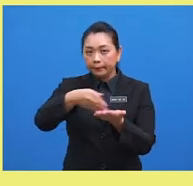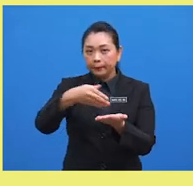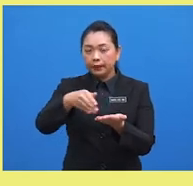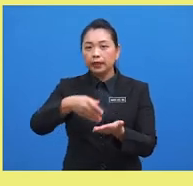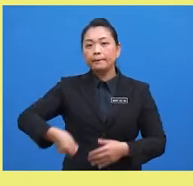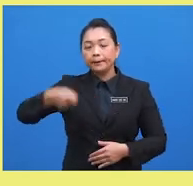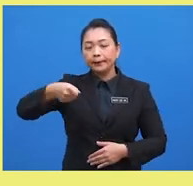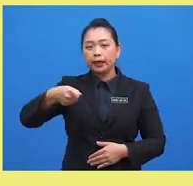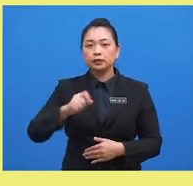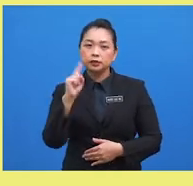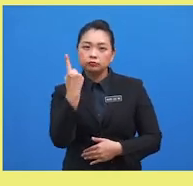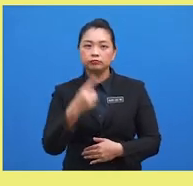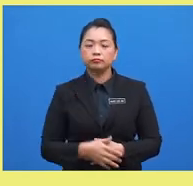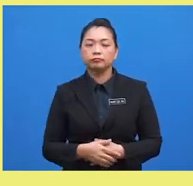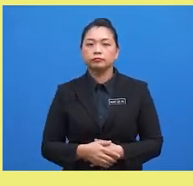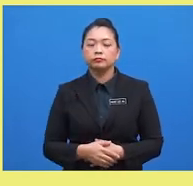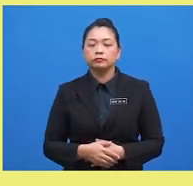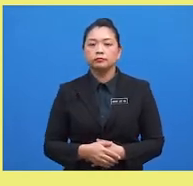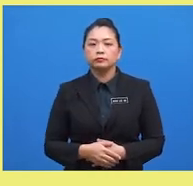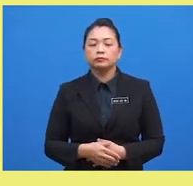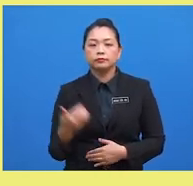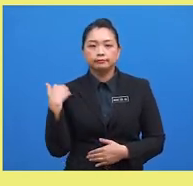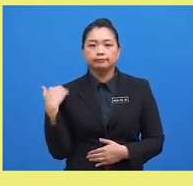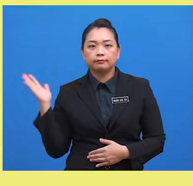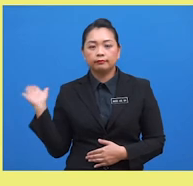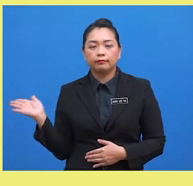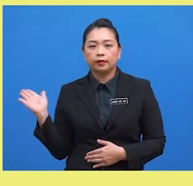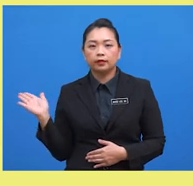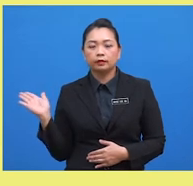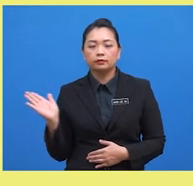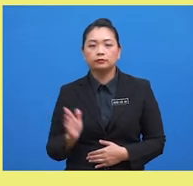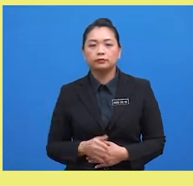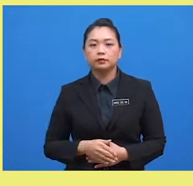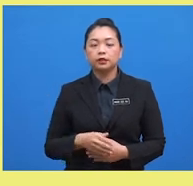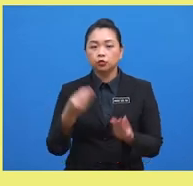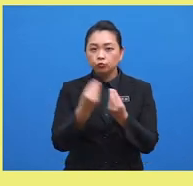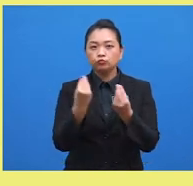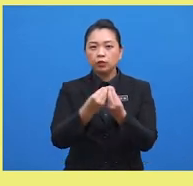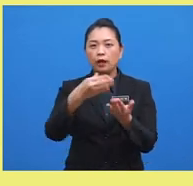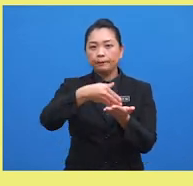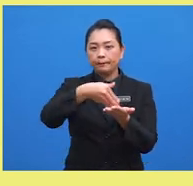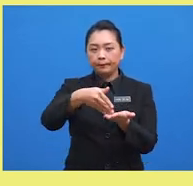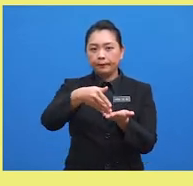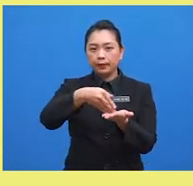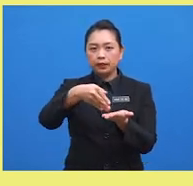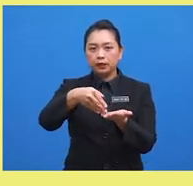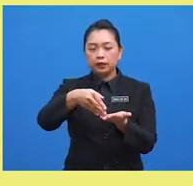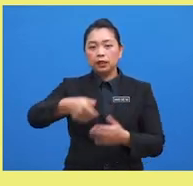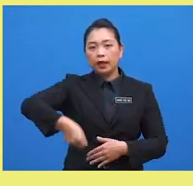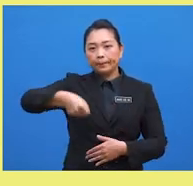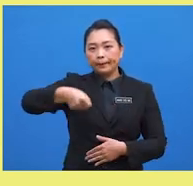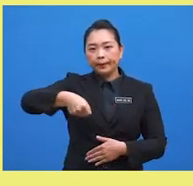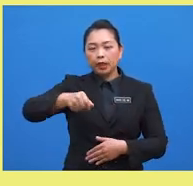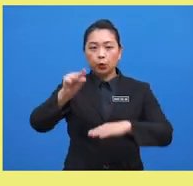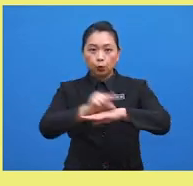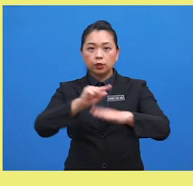semula sahaja. Maklumat yang didapati ialah bilangan pembeli yang beli